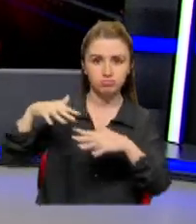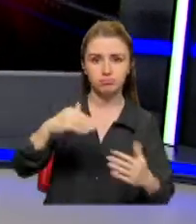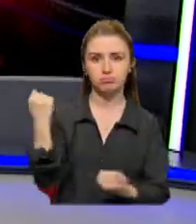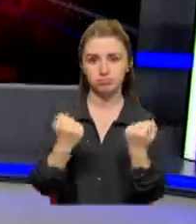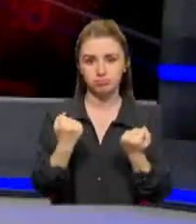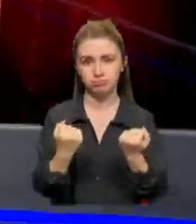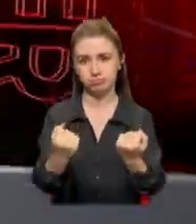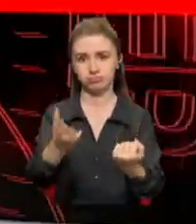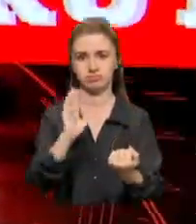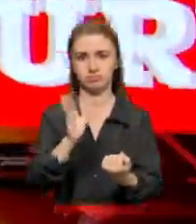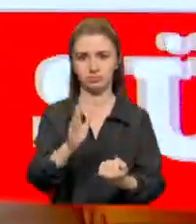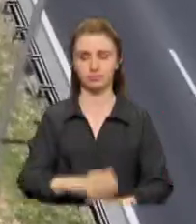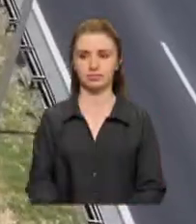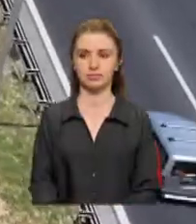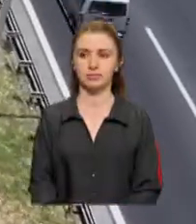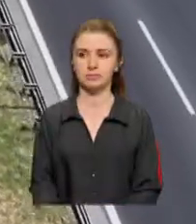sürüyor.